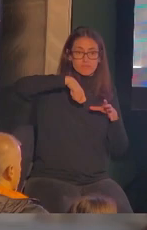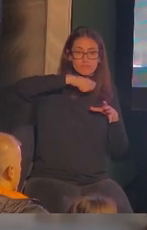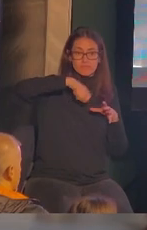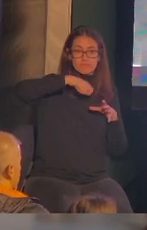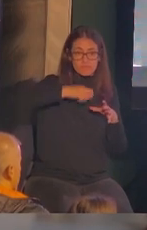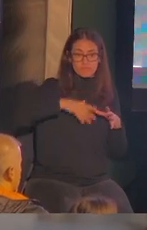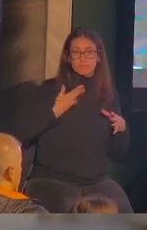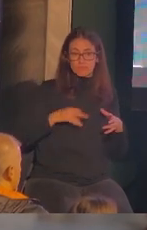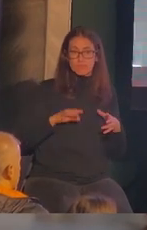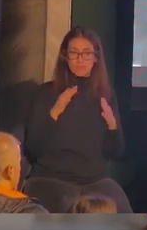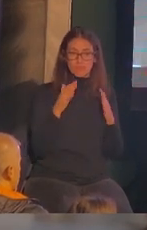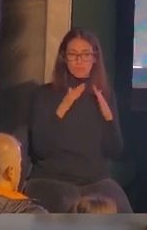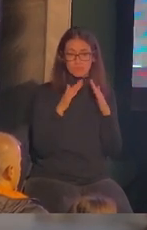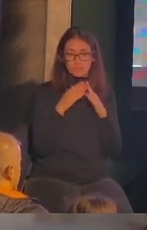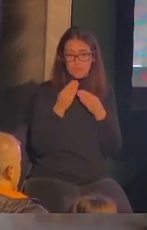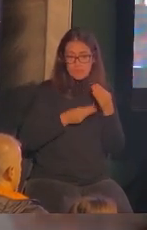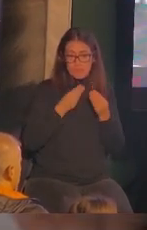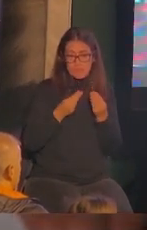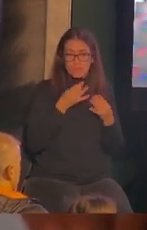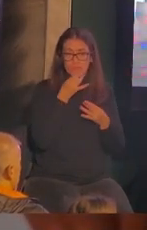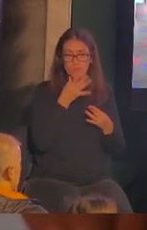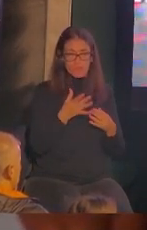Gràcies. Fàcil.